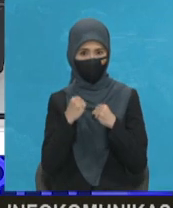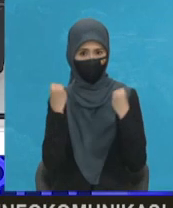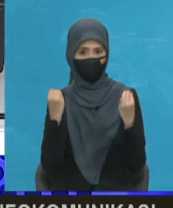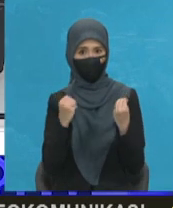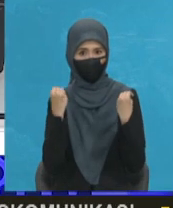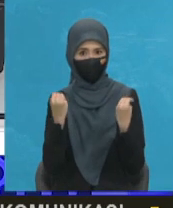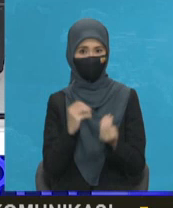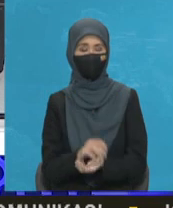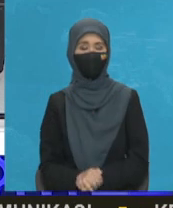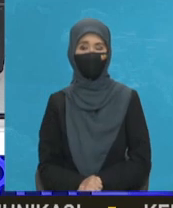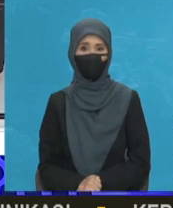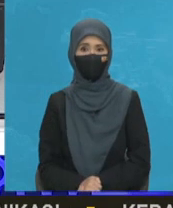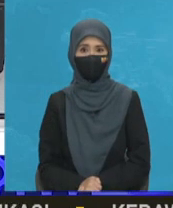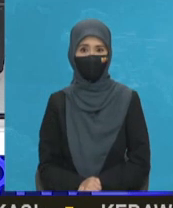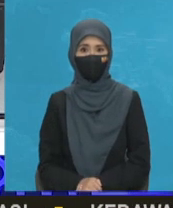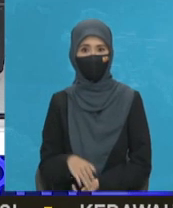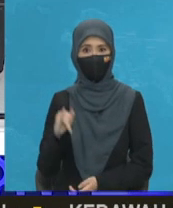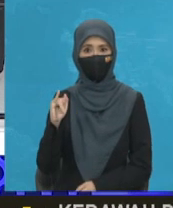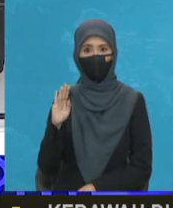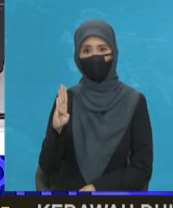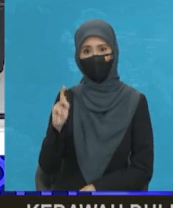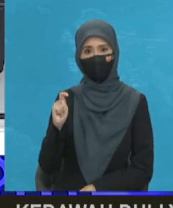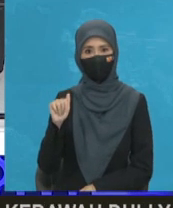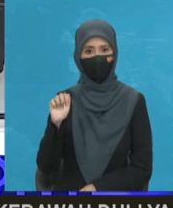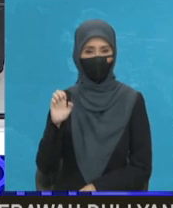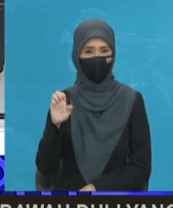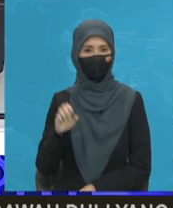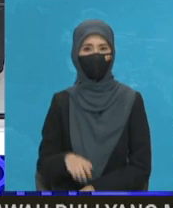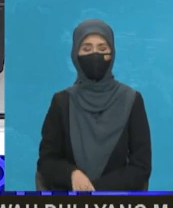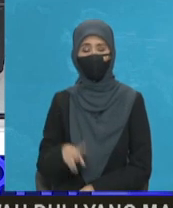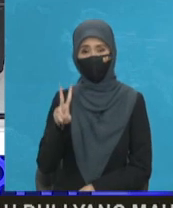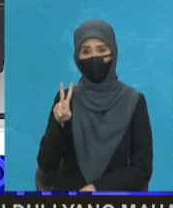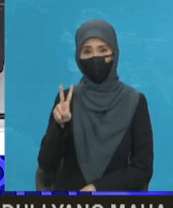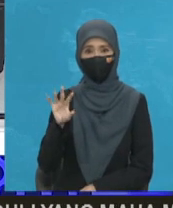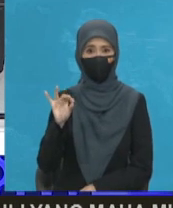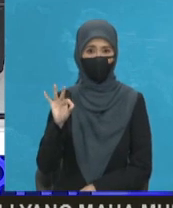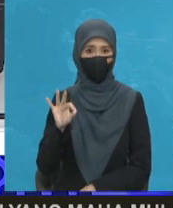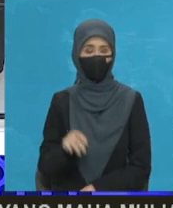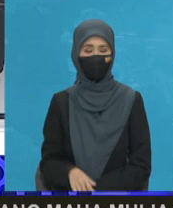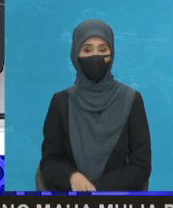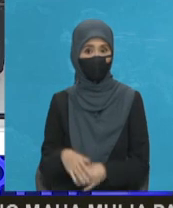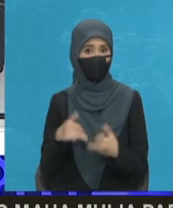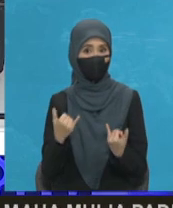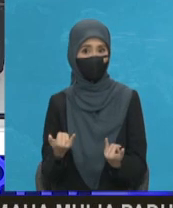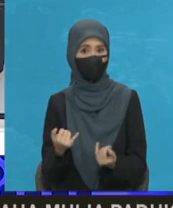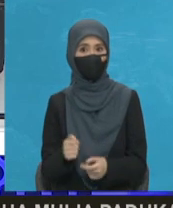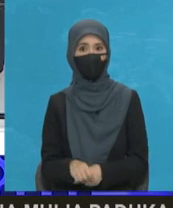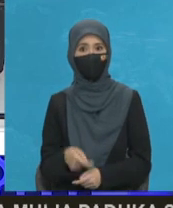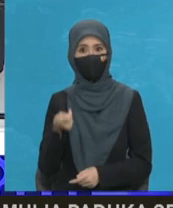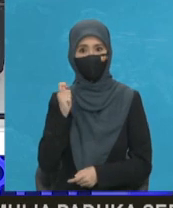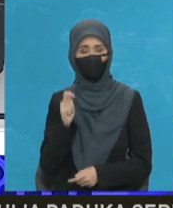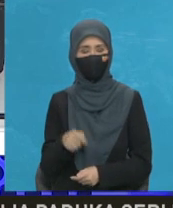konvokesyen Institut pendidikan teknikal Brunei bte kali ke 29 diteruskan lagi hari ini dengan penyampaian